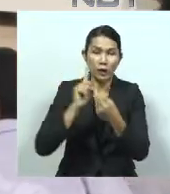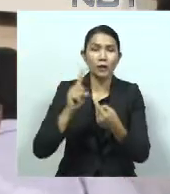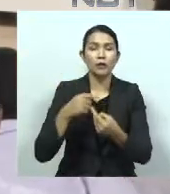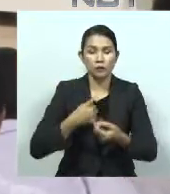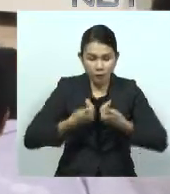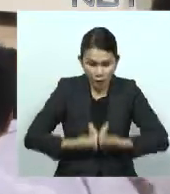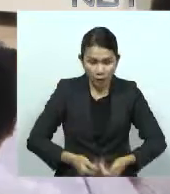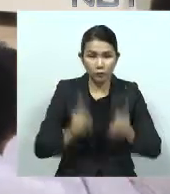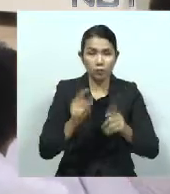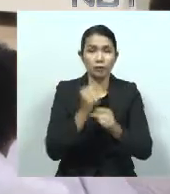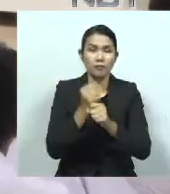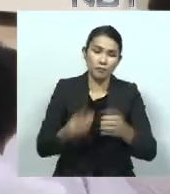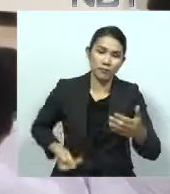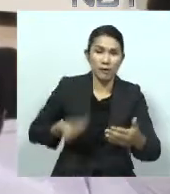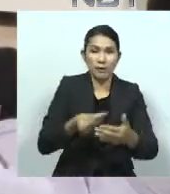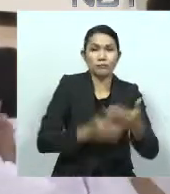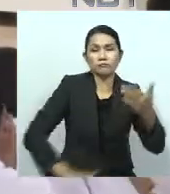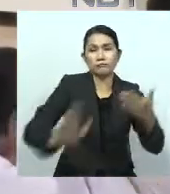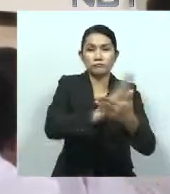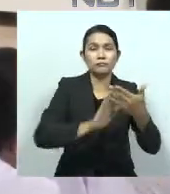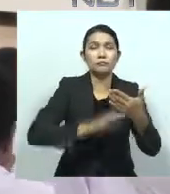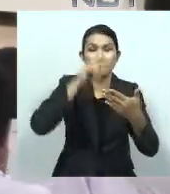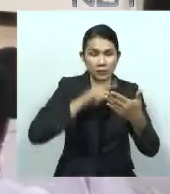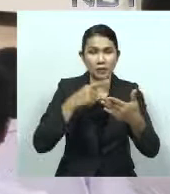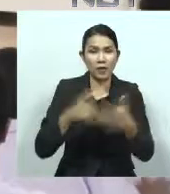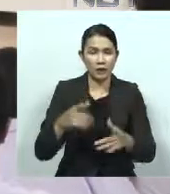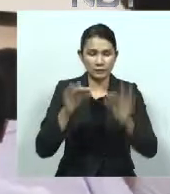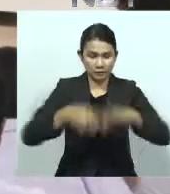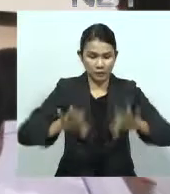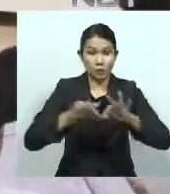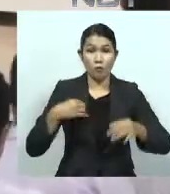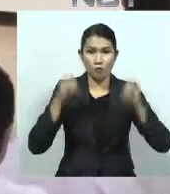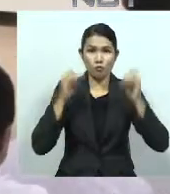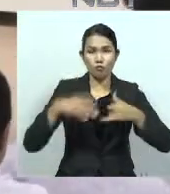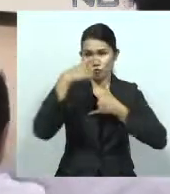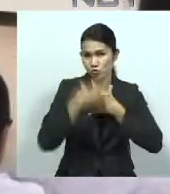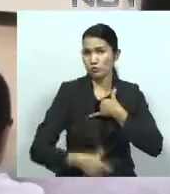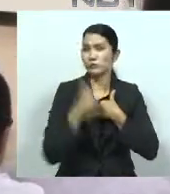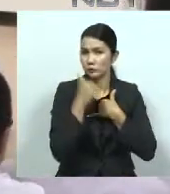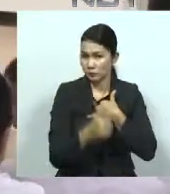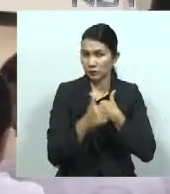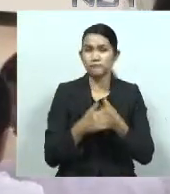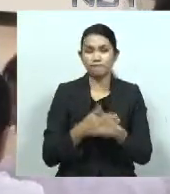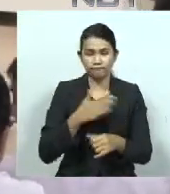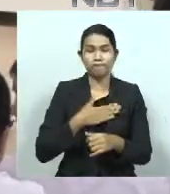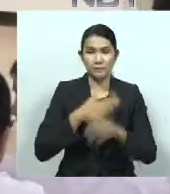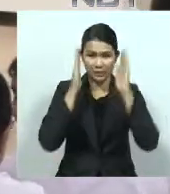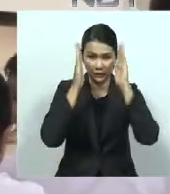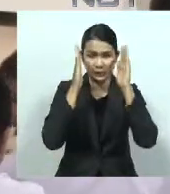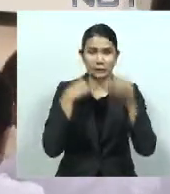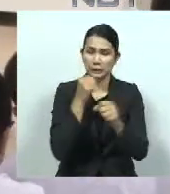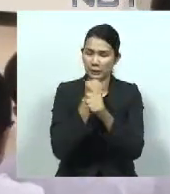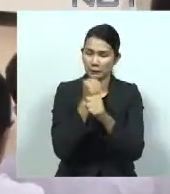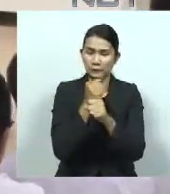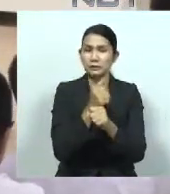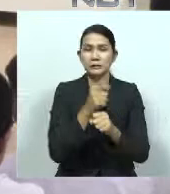าต้องตอบแทนบุญคุณแผ่นดินรวมถึงการเป็นครูที่มีคุณภาพซึ่งครูอุ๋ยค่ะก็ได้ตั้งใจค่ะว่าจะปฏิบัติหน้า